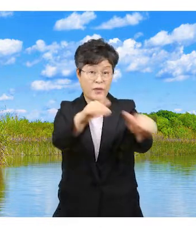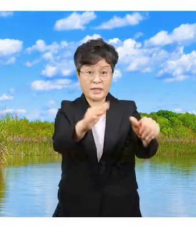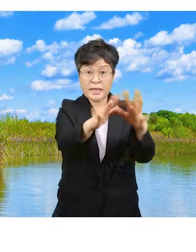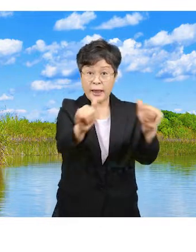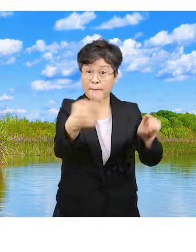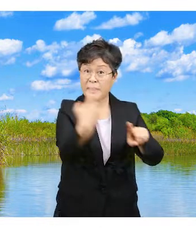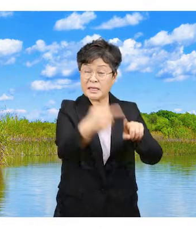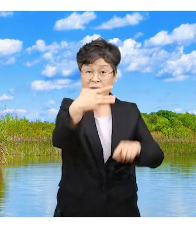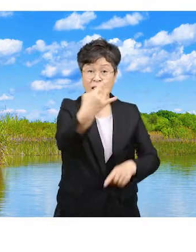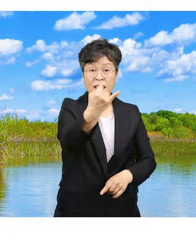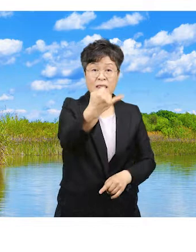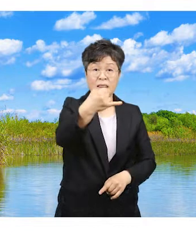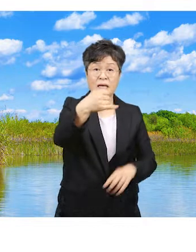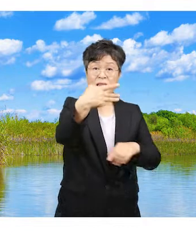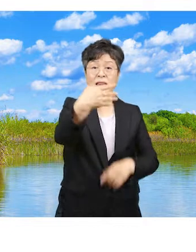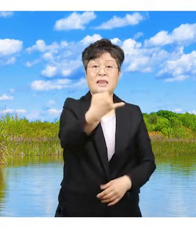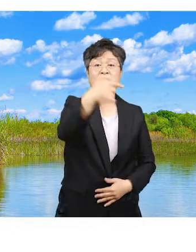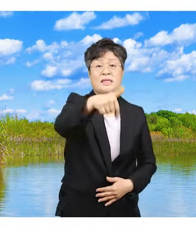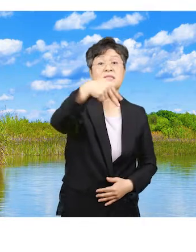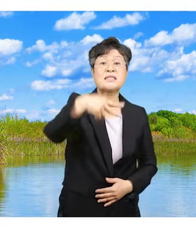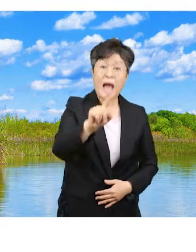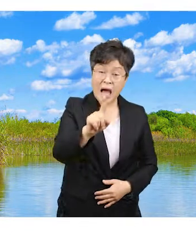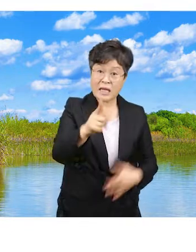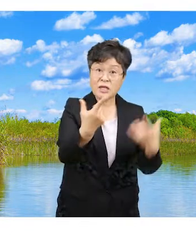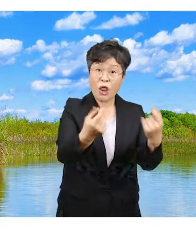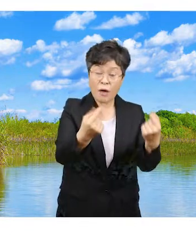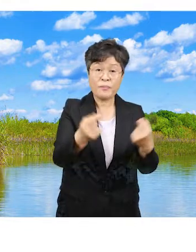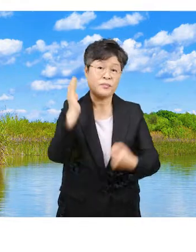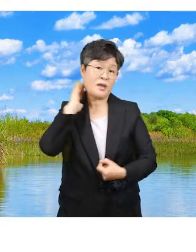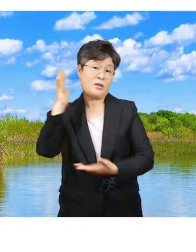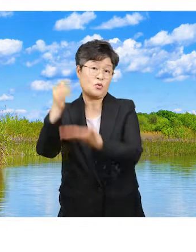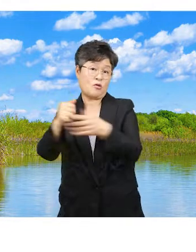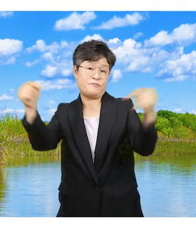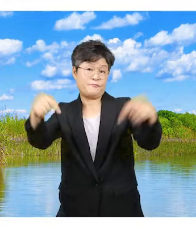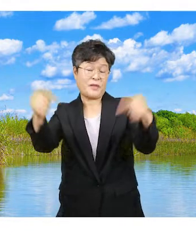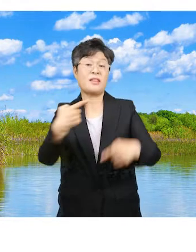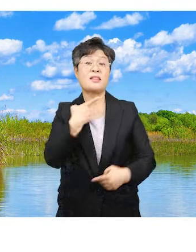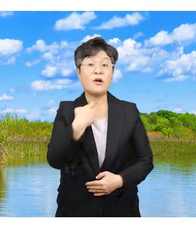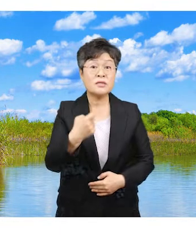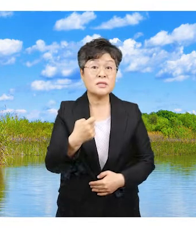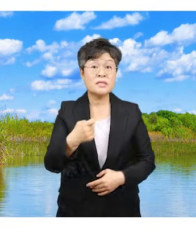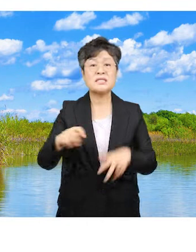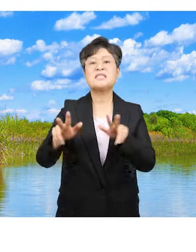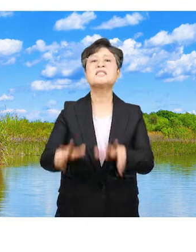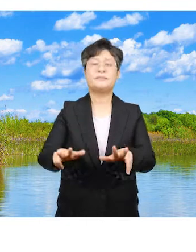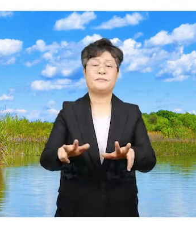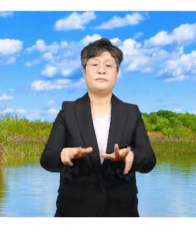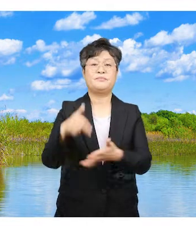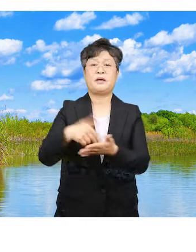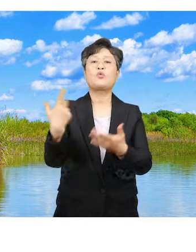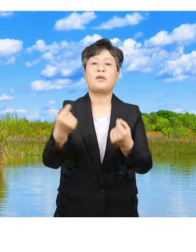가서 그 나라의 대통령과 이렇게 대담을 나누는 특별한 역할을 하셨던 분이셨죠.